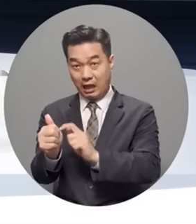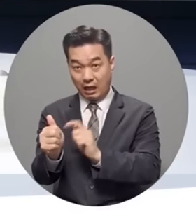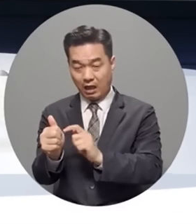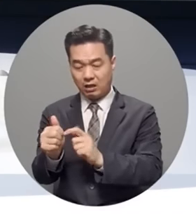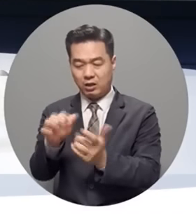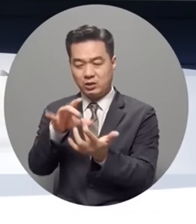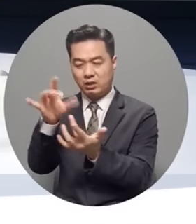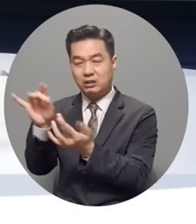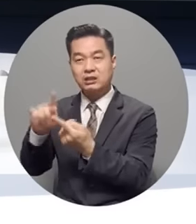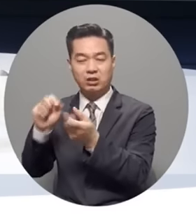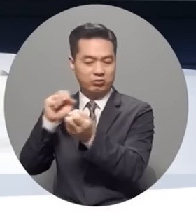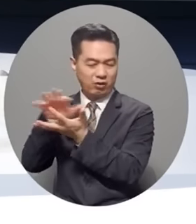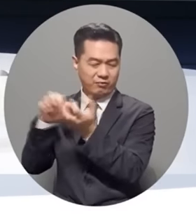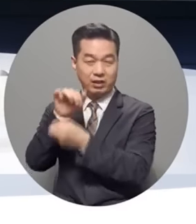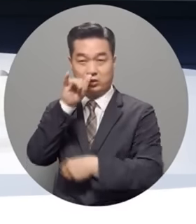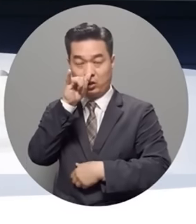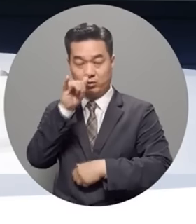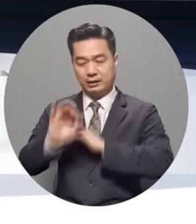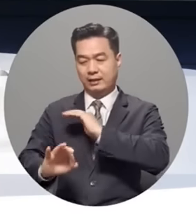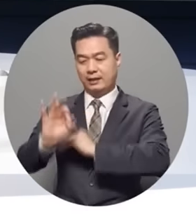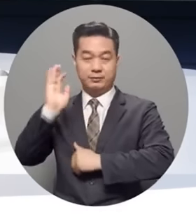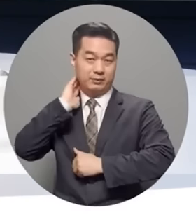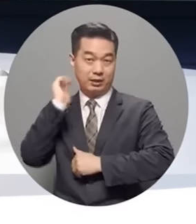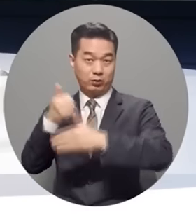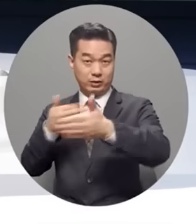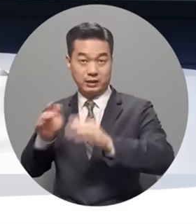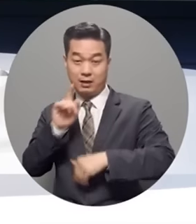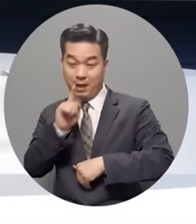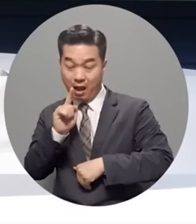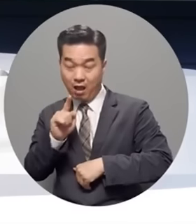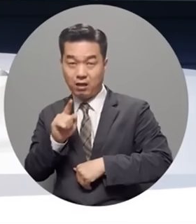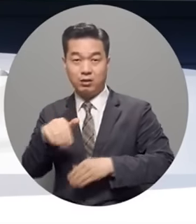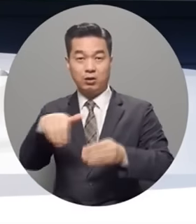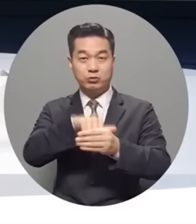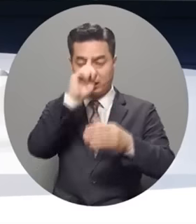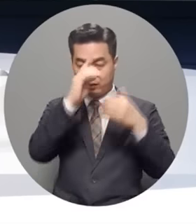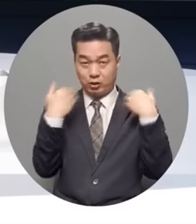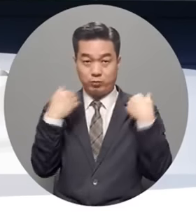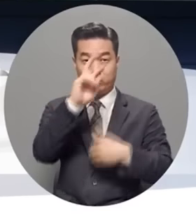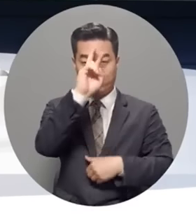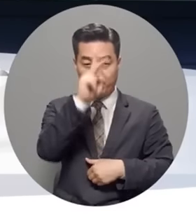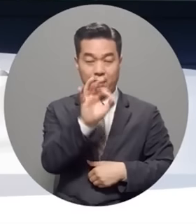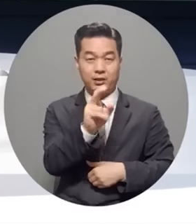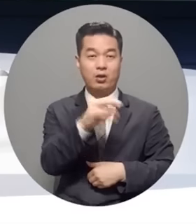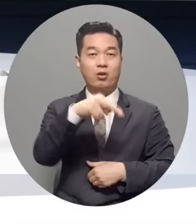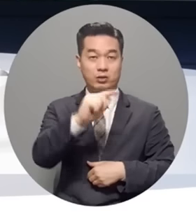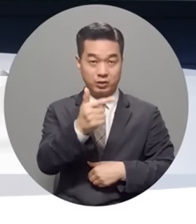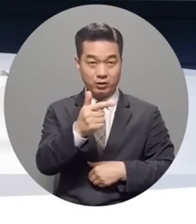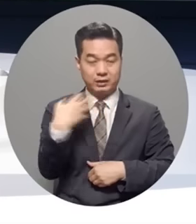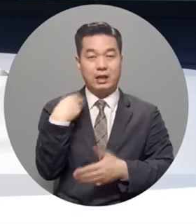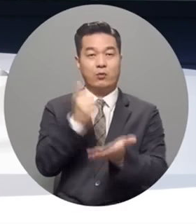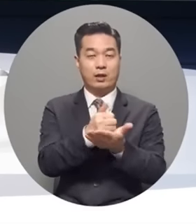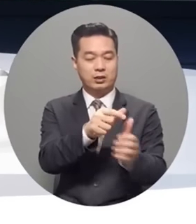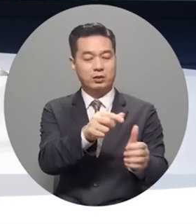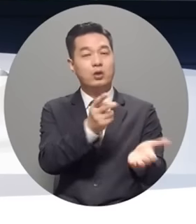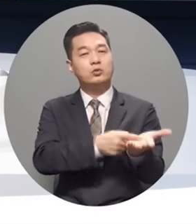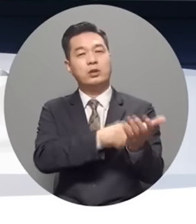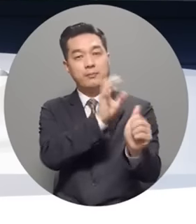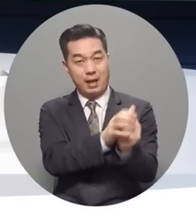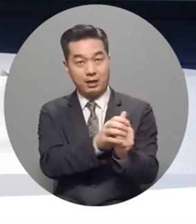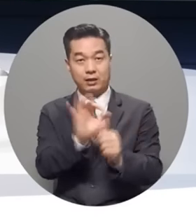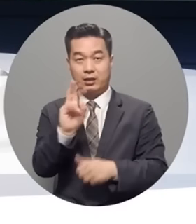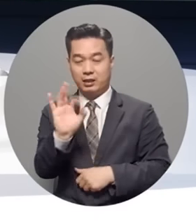있었습니다. 이른 아침 대통령실 관계자 발로 문재인 정부 인사인 박영선 전 장관을 총리로, 양정철 전 노무현